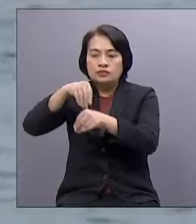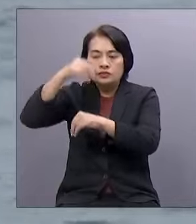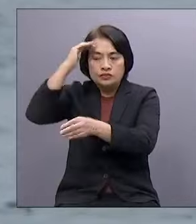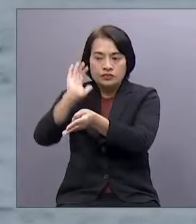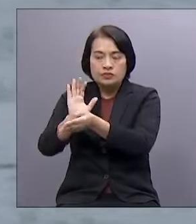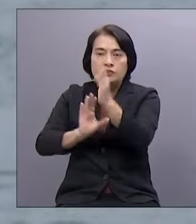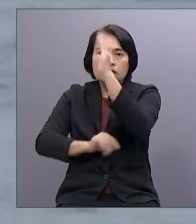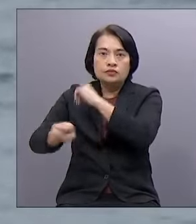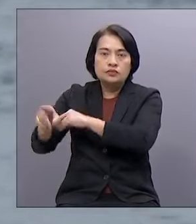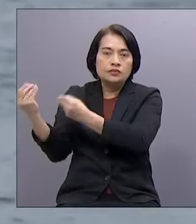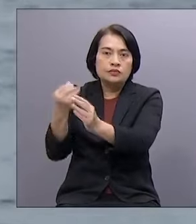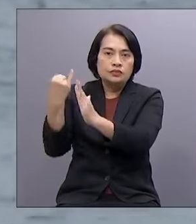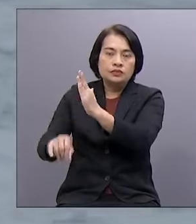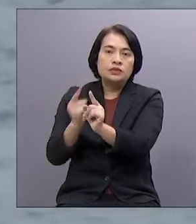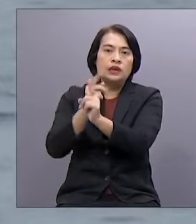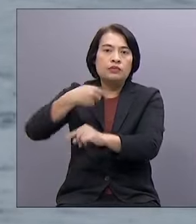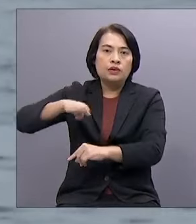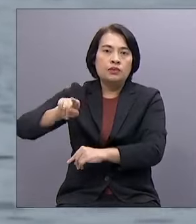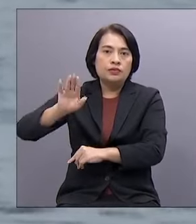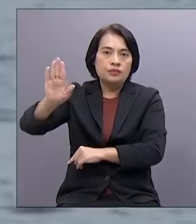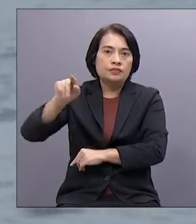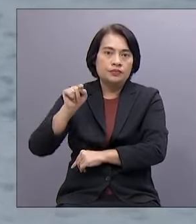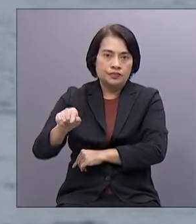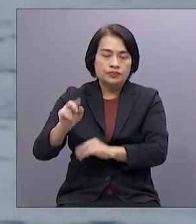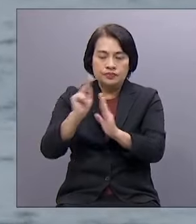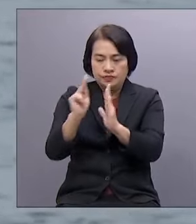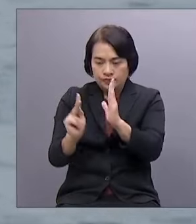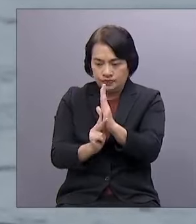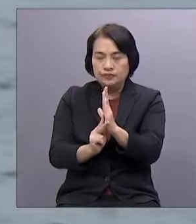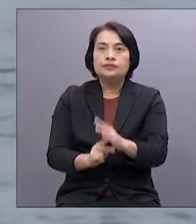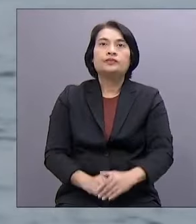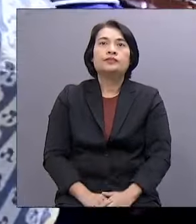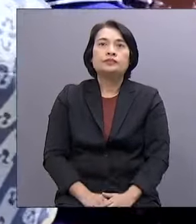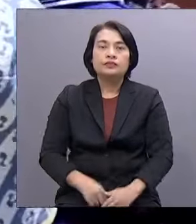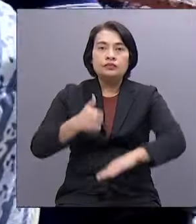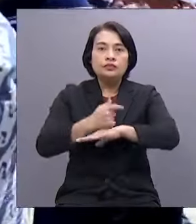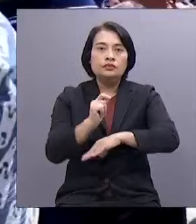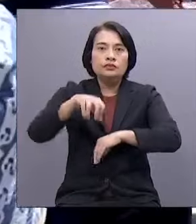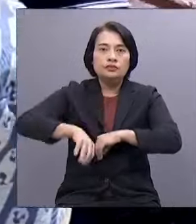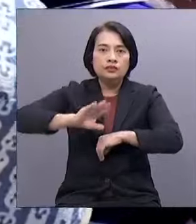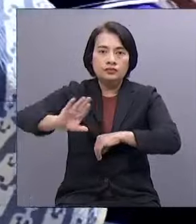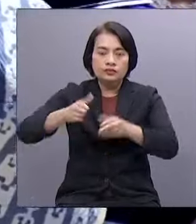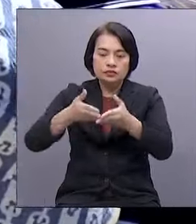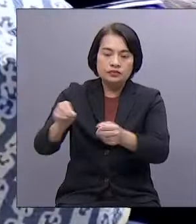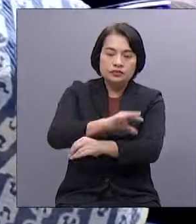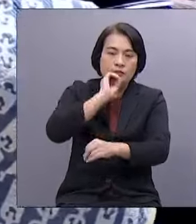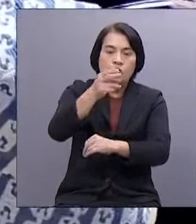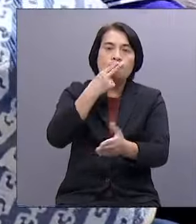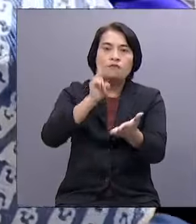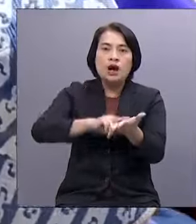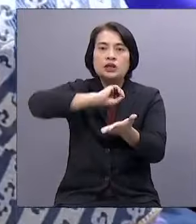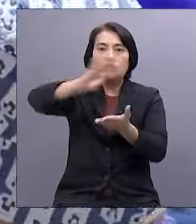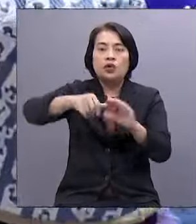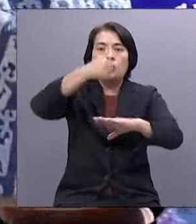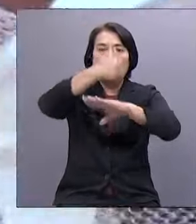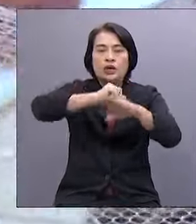คดีตามพระราชกำหนดการประมงและกฎหมายเจ้าท่าอธิบดีกรมประมงระบุนะครับว่าได้ส่งหนังสือถึงผู้ว่าราชการจังหวัดทุ